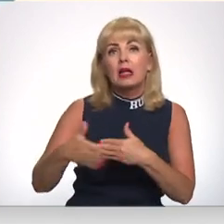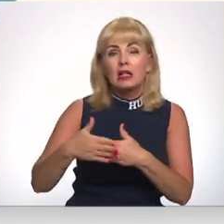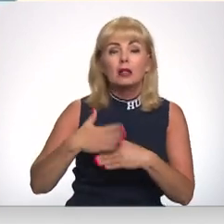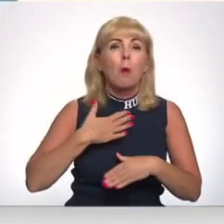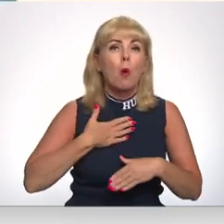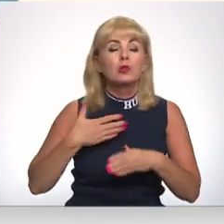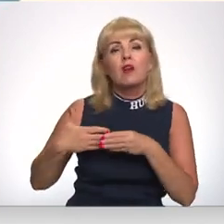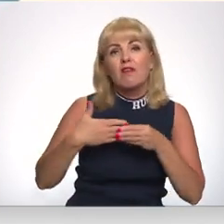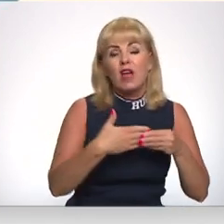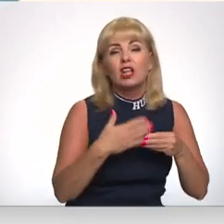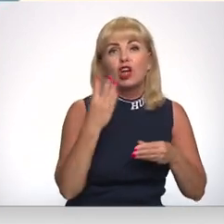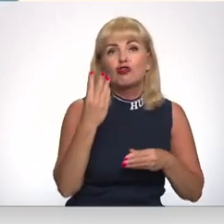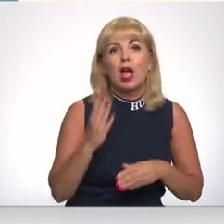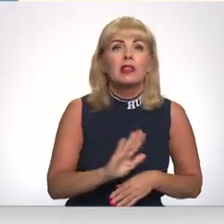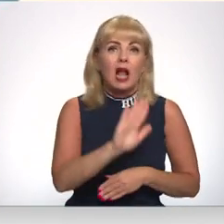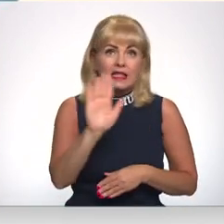4 dienas